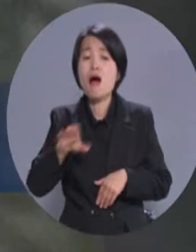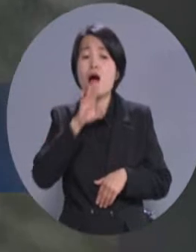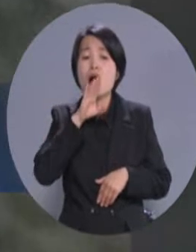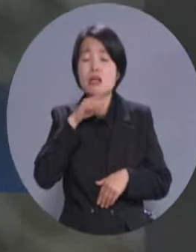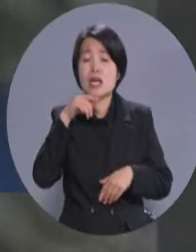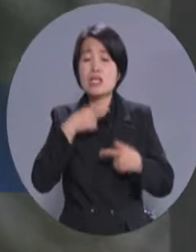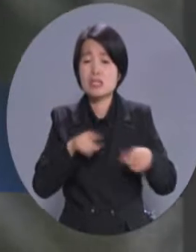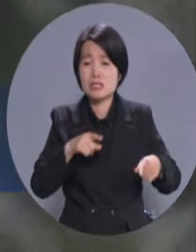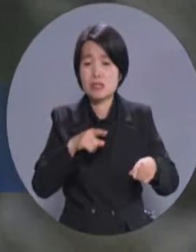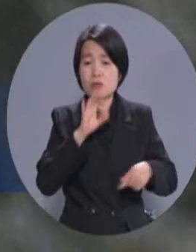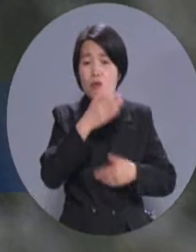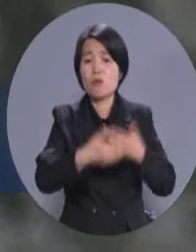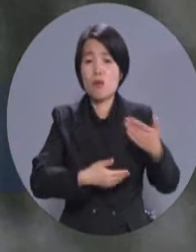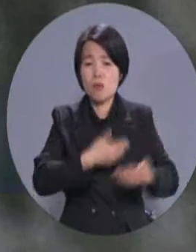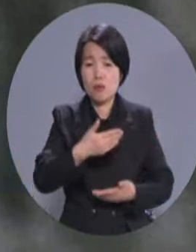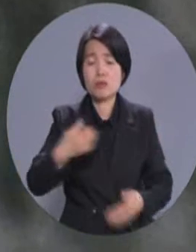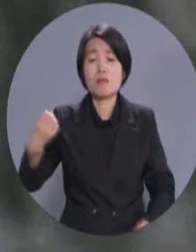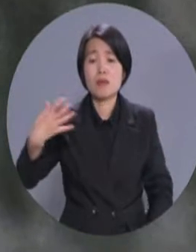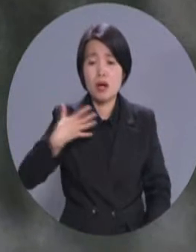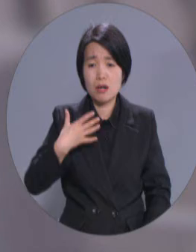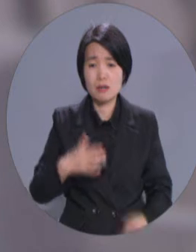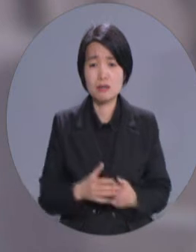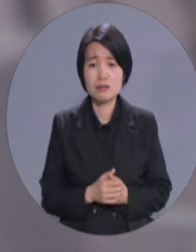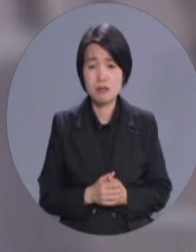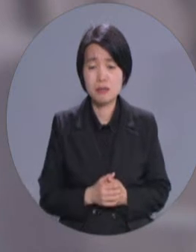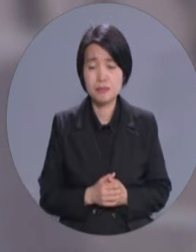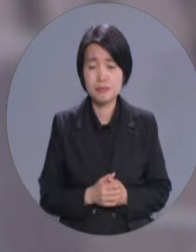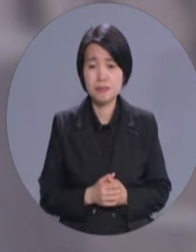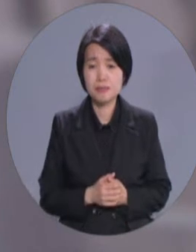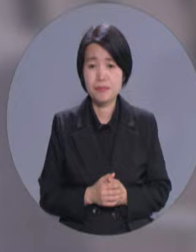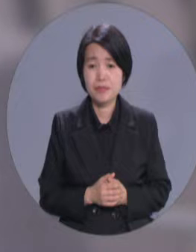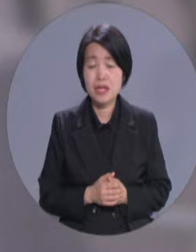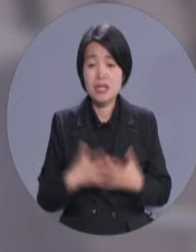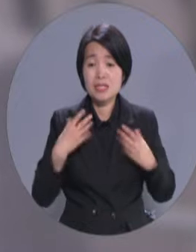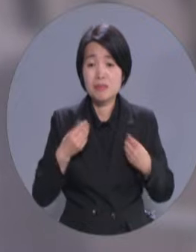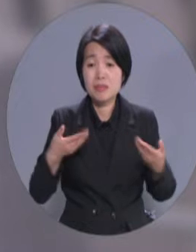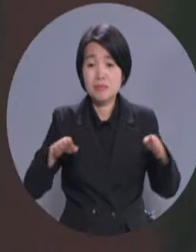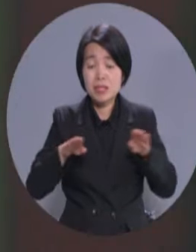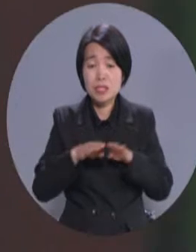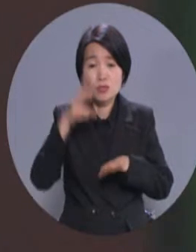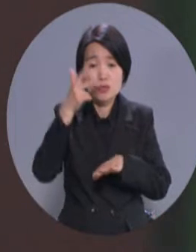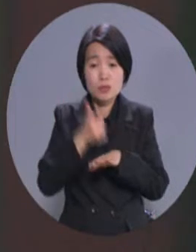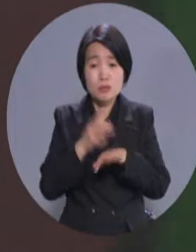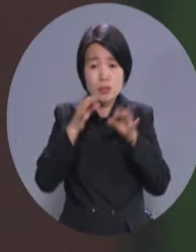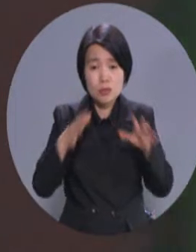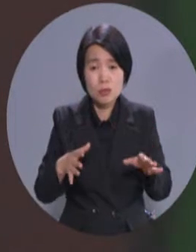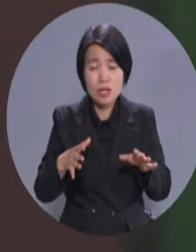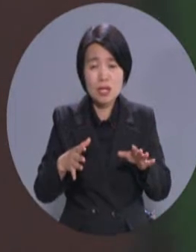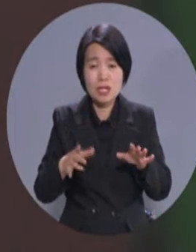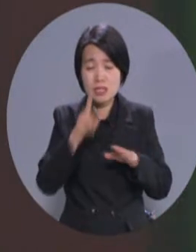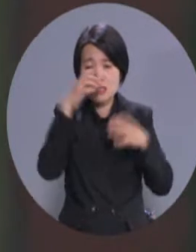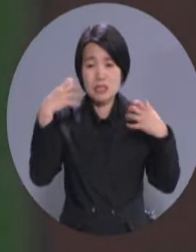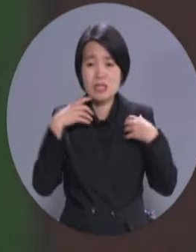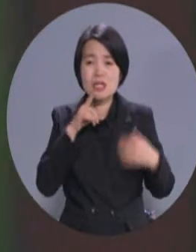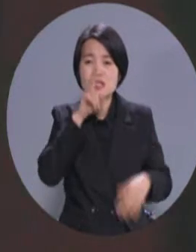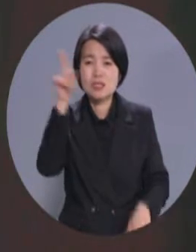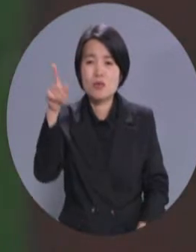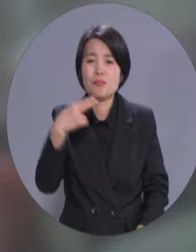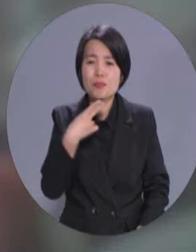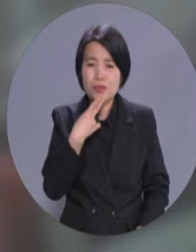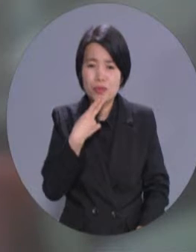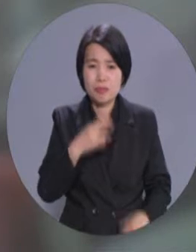1층 가서 환불을 하라고도 말씀하셨고. 하지만 해당 찜질방은 주말 동안 방역 당국에 신고하지